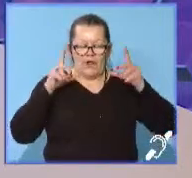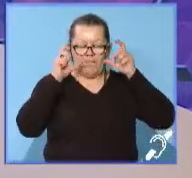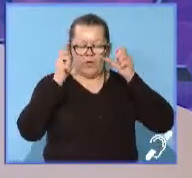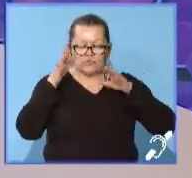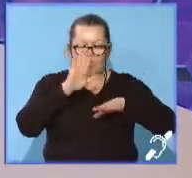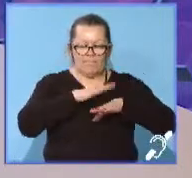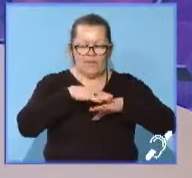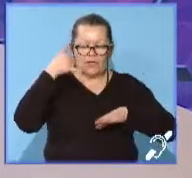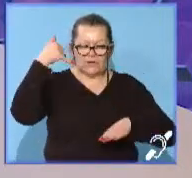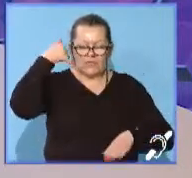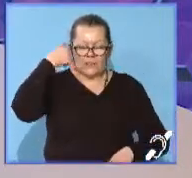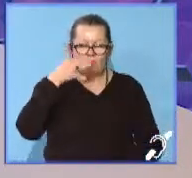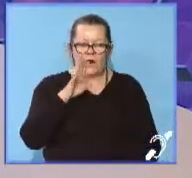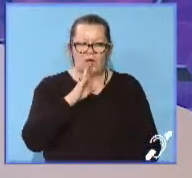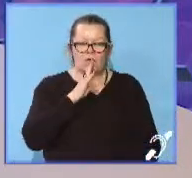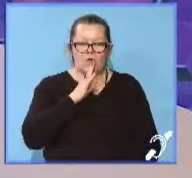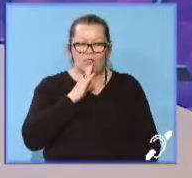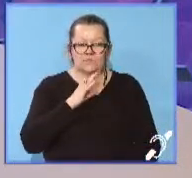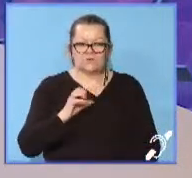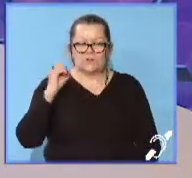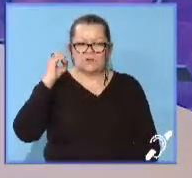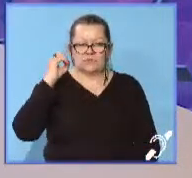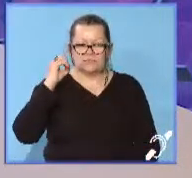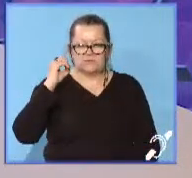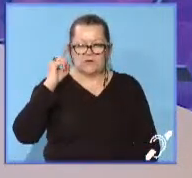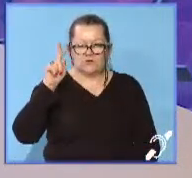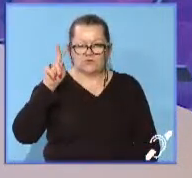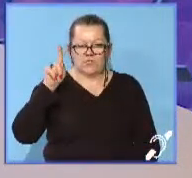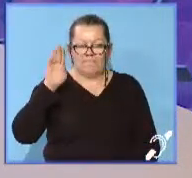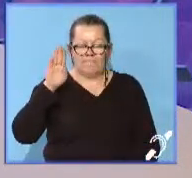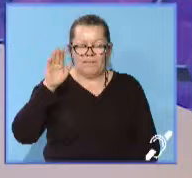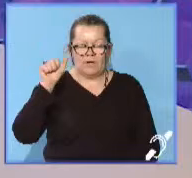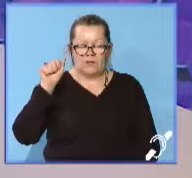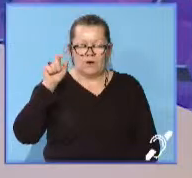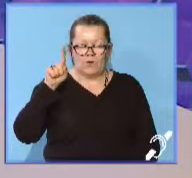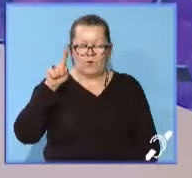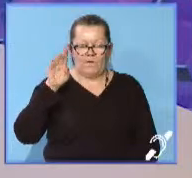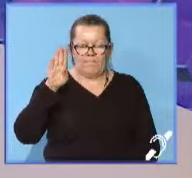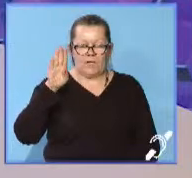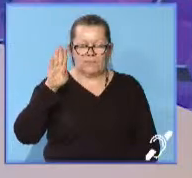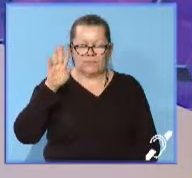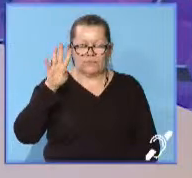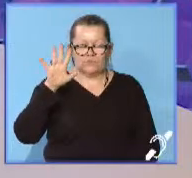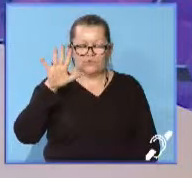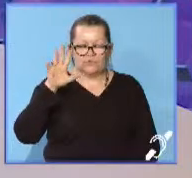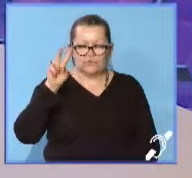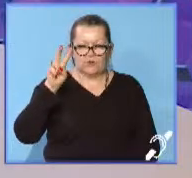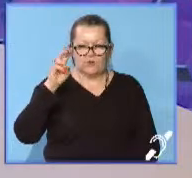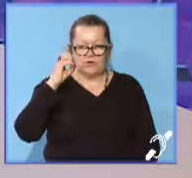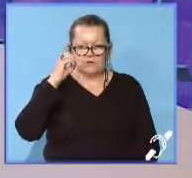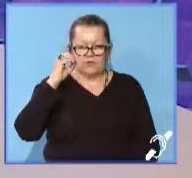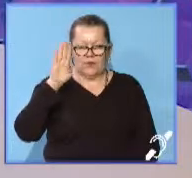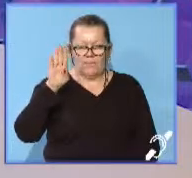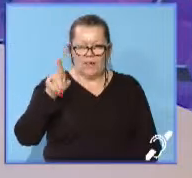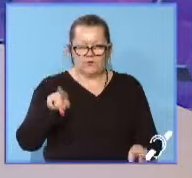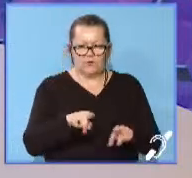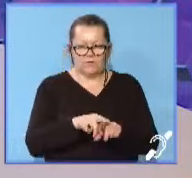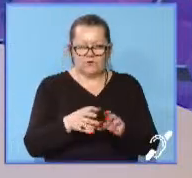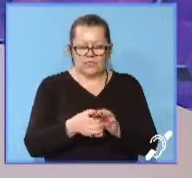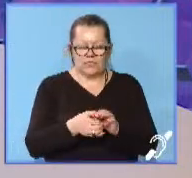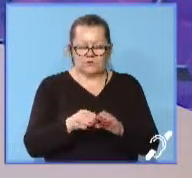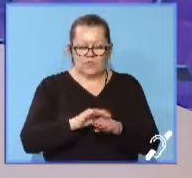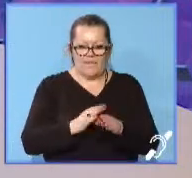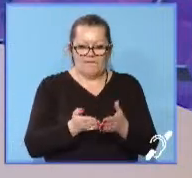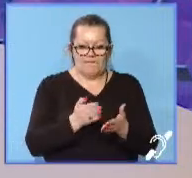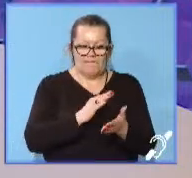pot deveni o știre Ne puteți trimite imagini și informații pe numărul de WhatsApp 0746 145 204 de asemenea Ne